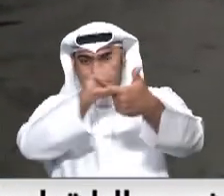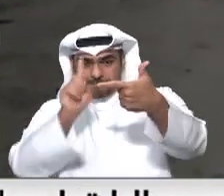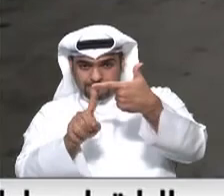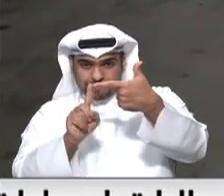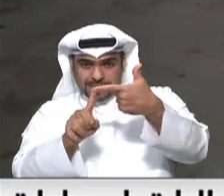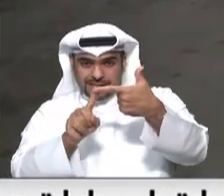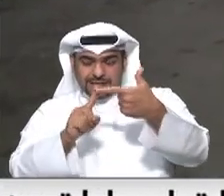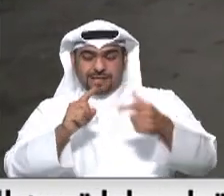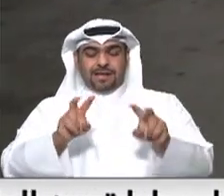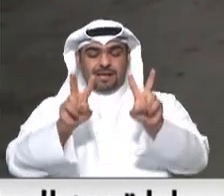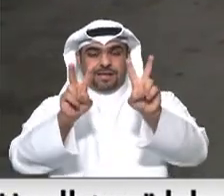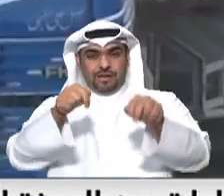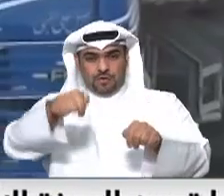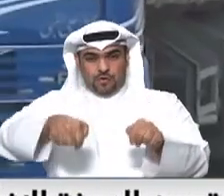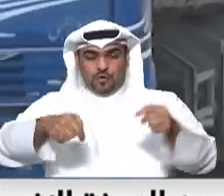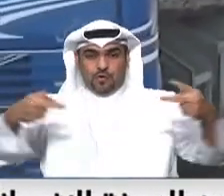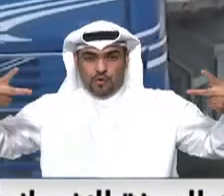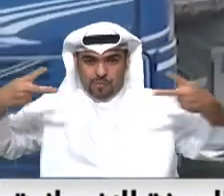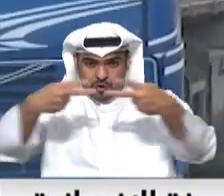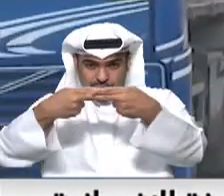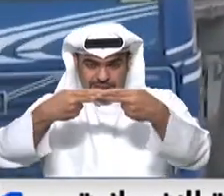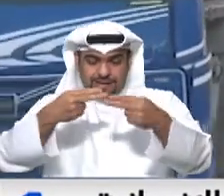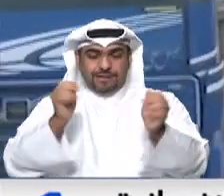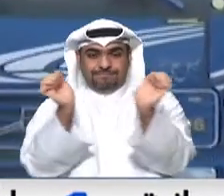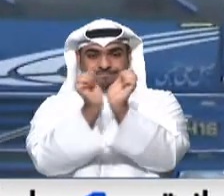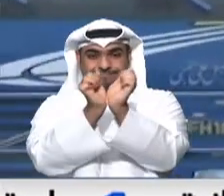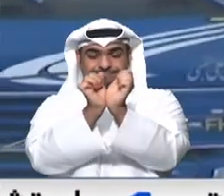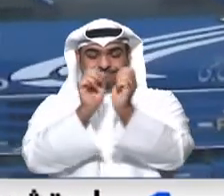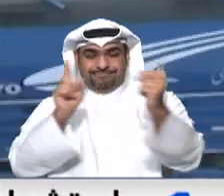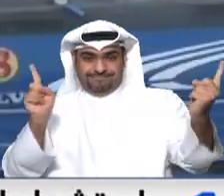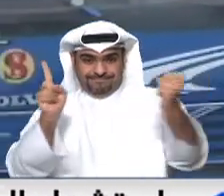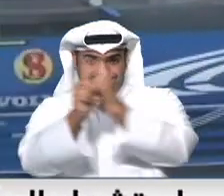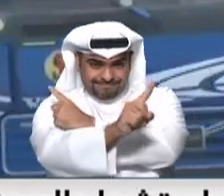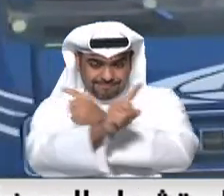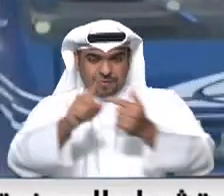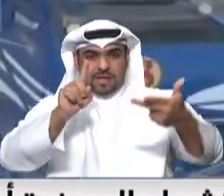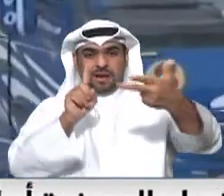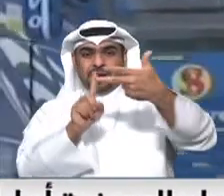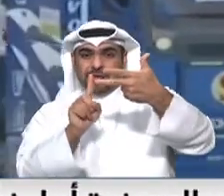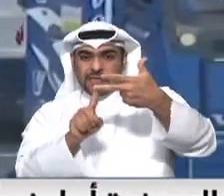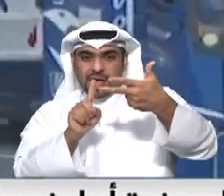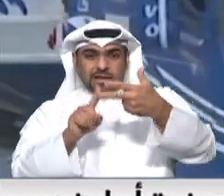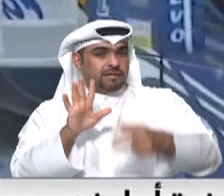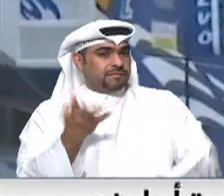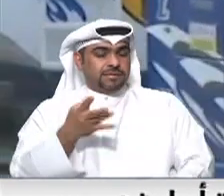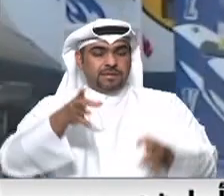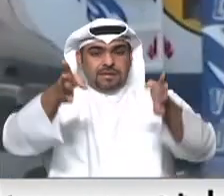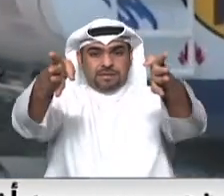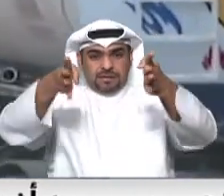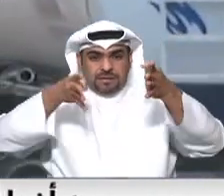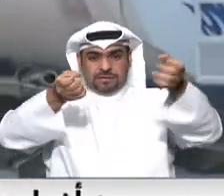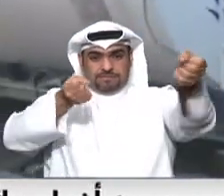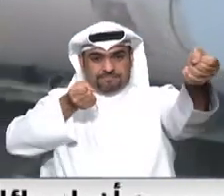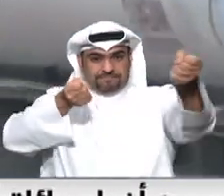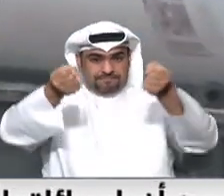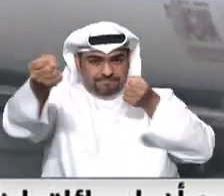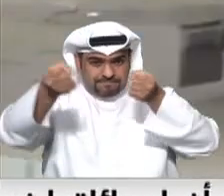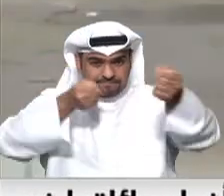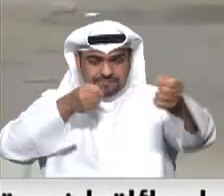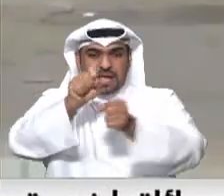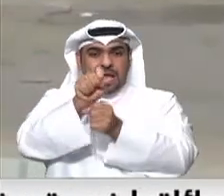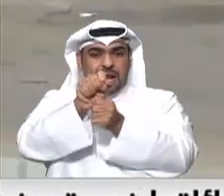المحملة بالمساعدات، حيث دخلت 4 سيارات غاز تحمل 84 طنا من الغاز